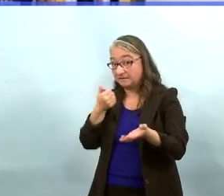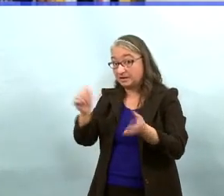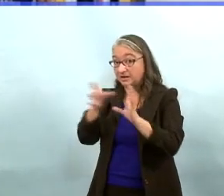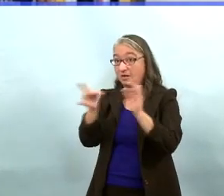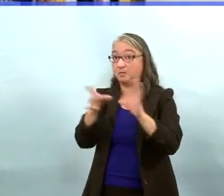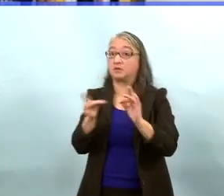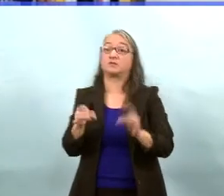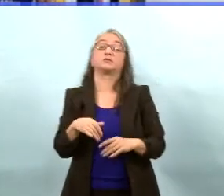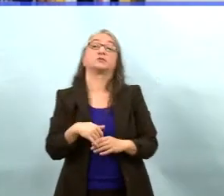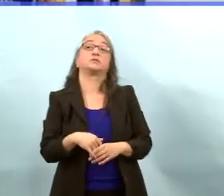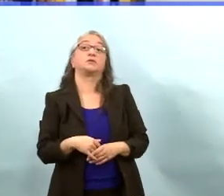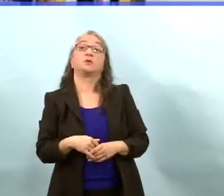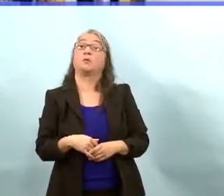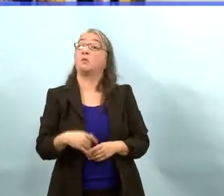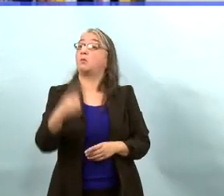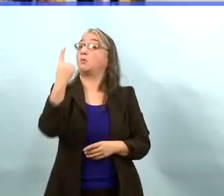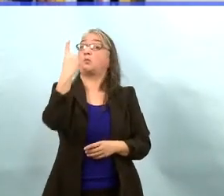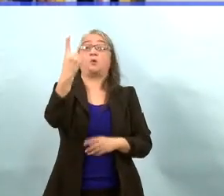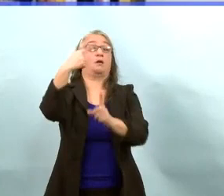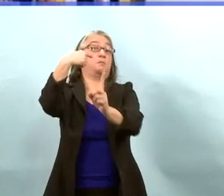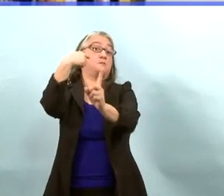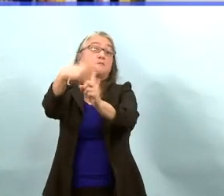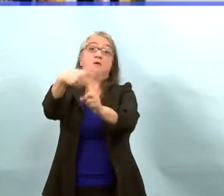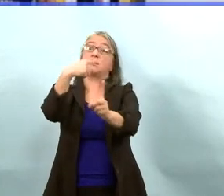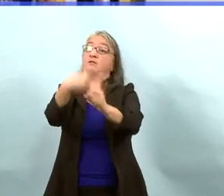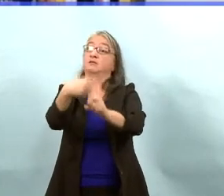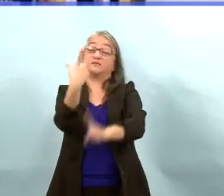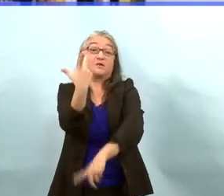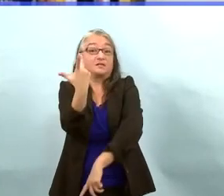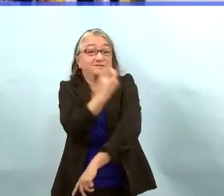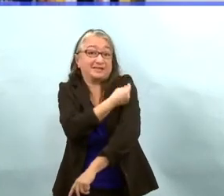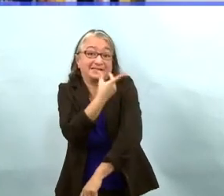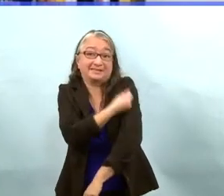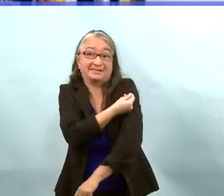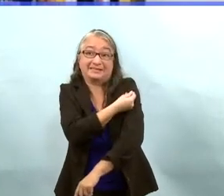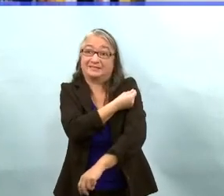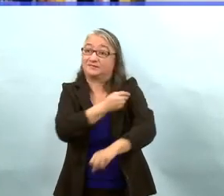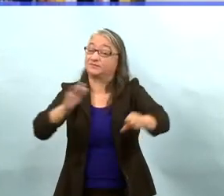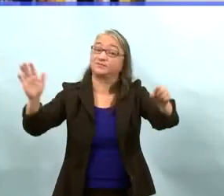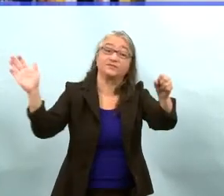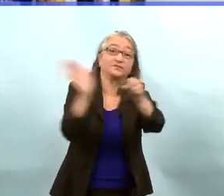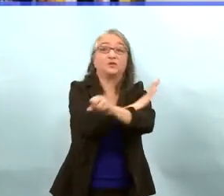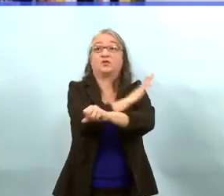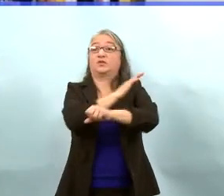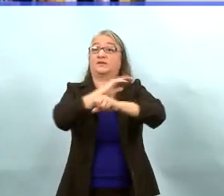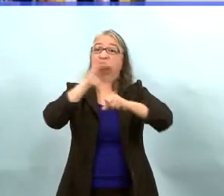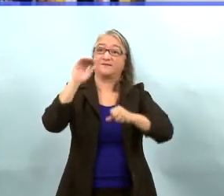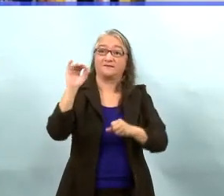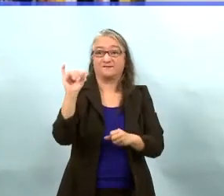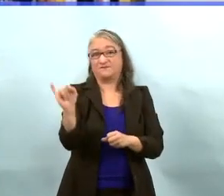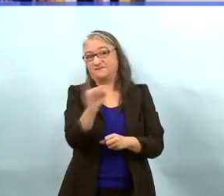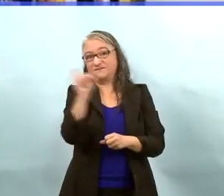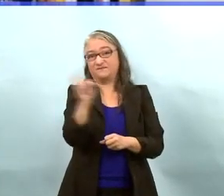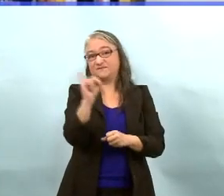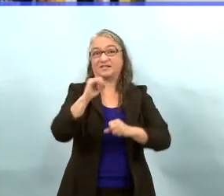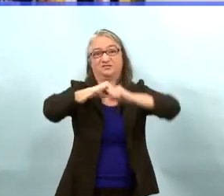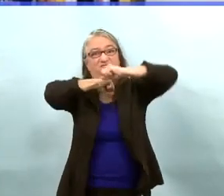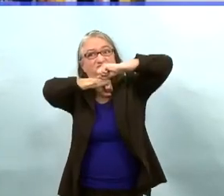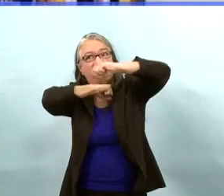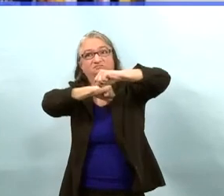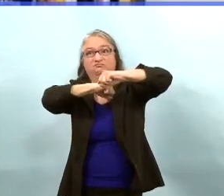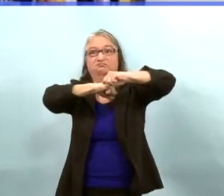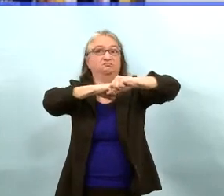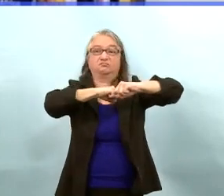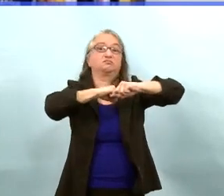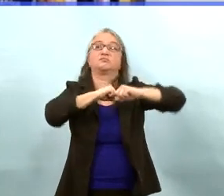Alors, une des choses qui a été très rassurante au niveau du vaccin, c'est que même si le vaccin ne protège pas contre toutes les infections, clairement, ça